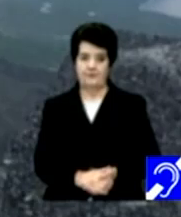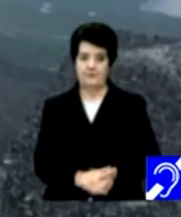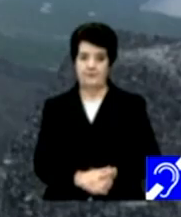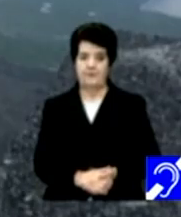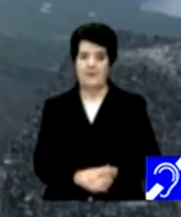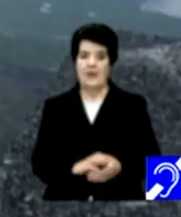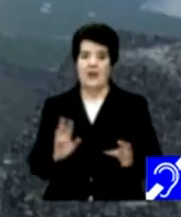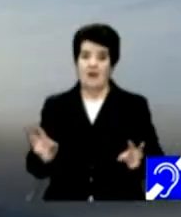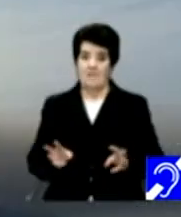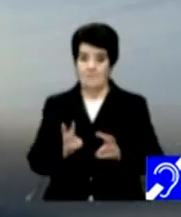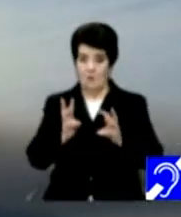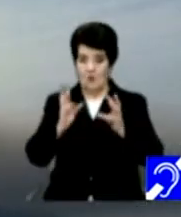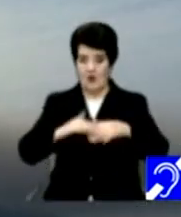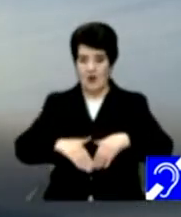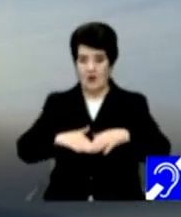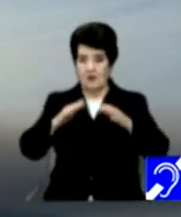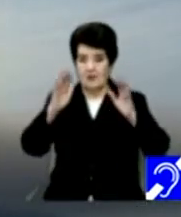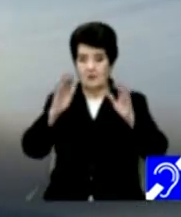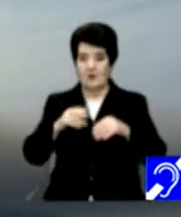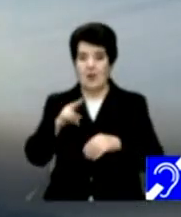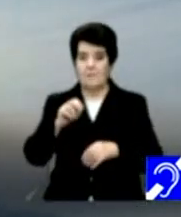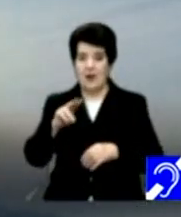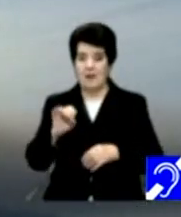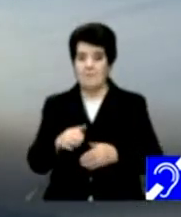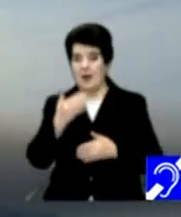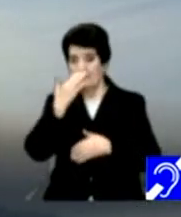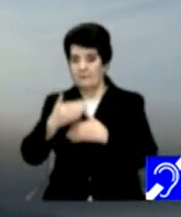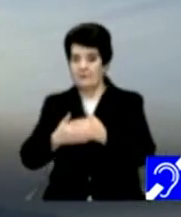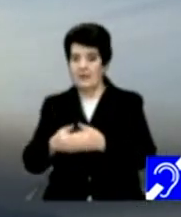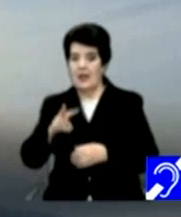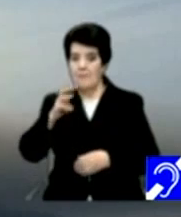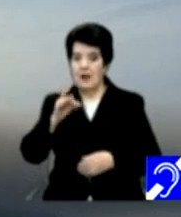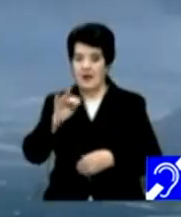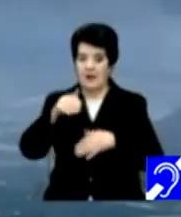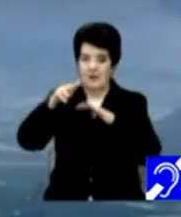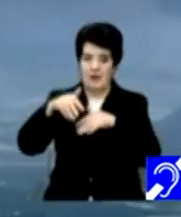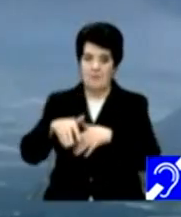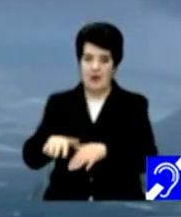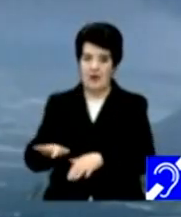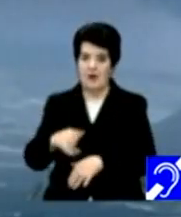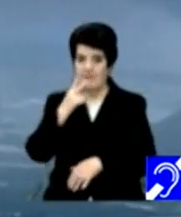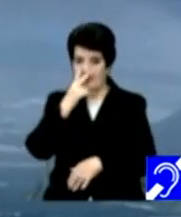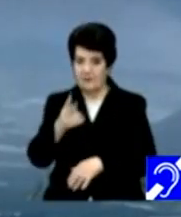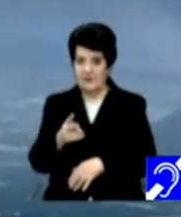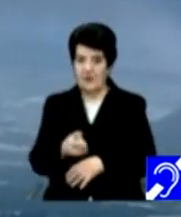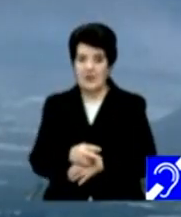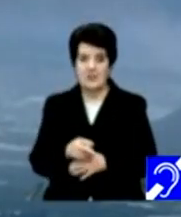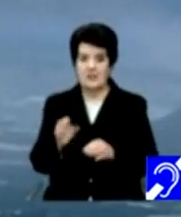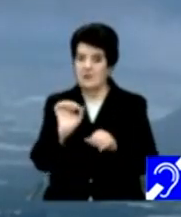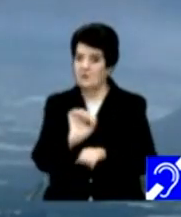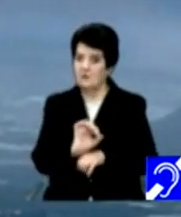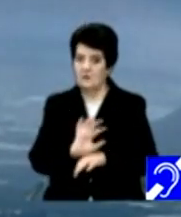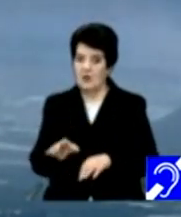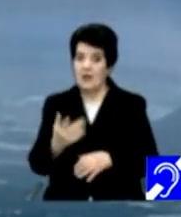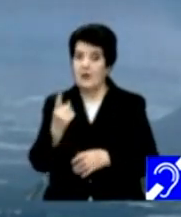Lava vulcanului de pe insula spaniolă La Palma a ajuns la mare. Vedeți imagini spectaculoase ale erupției care nu încetează de mai bine